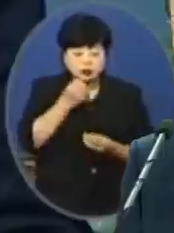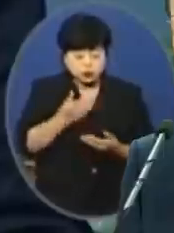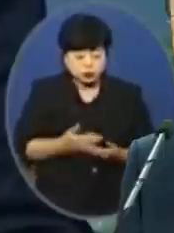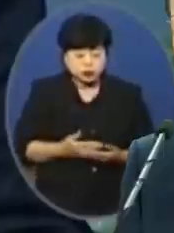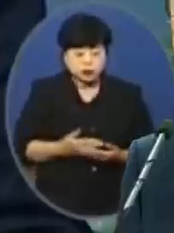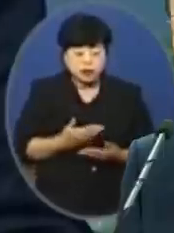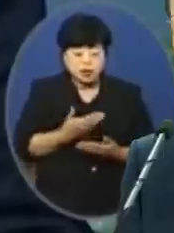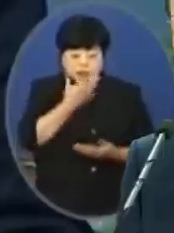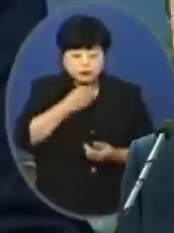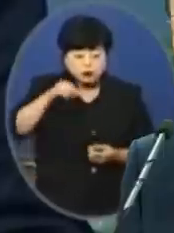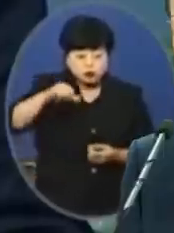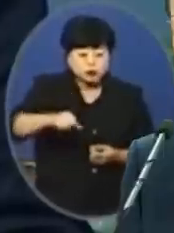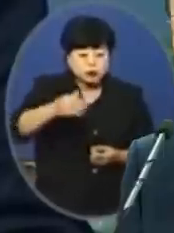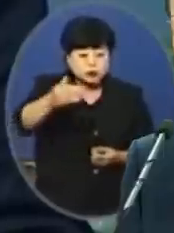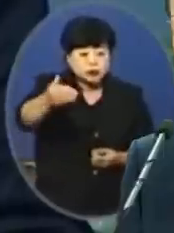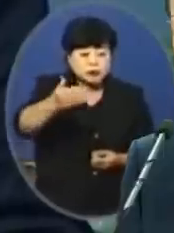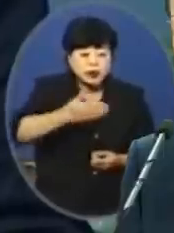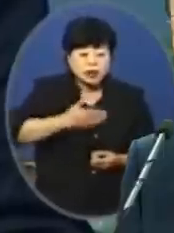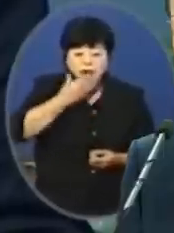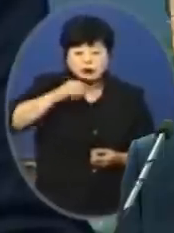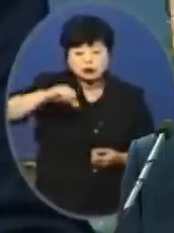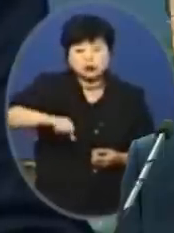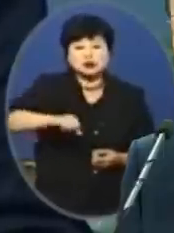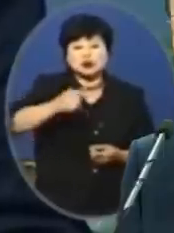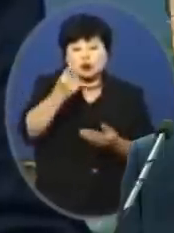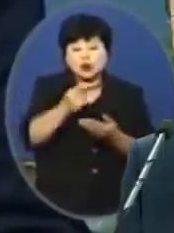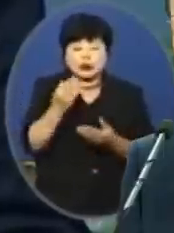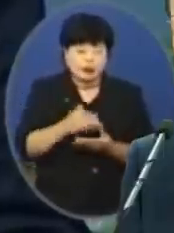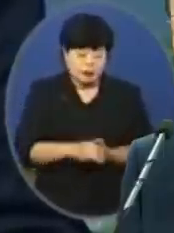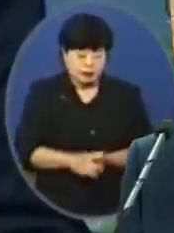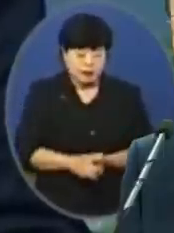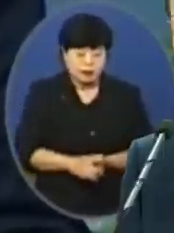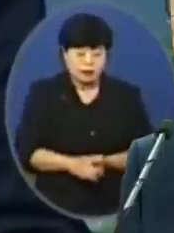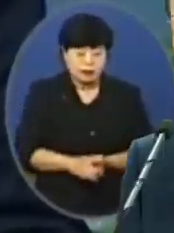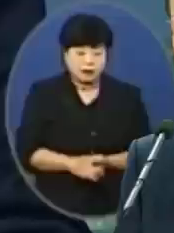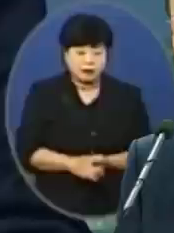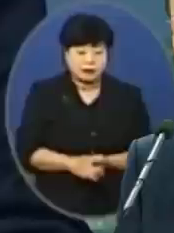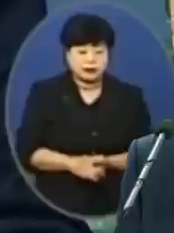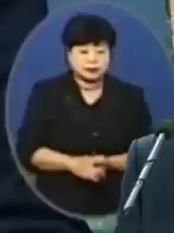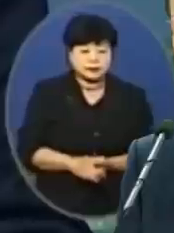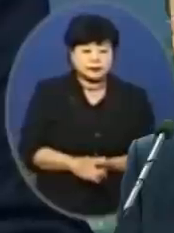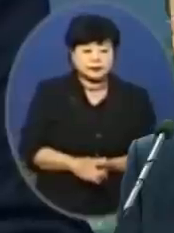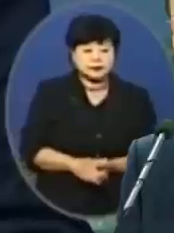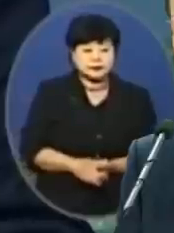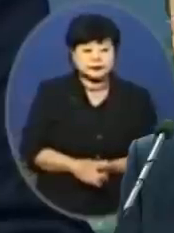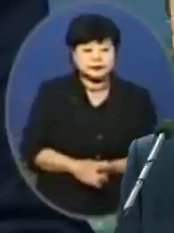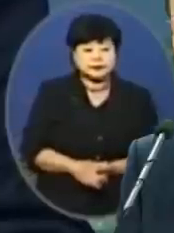남을 저주하는 말도 남에게 저주를 가져올 때 내게도 저주를 가져오는 것입니다.